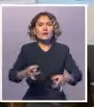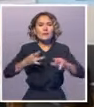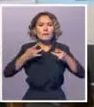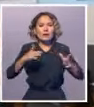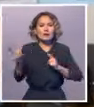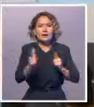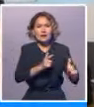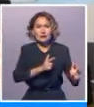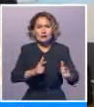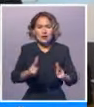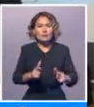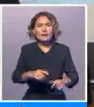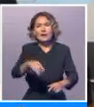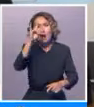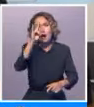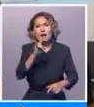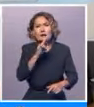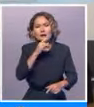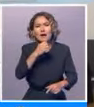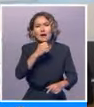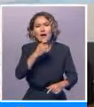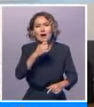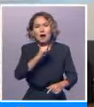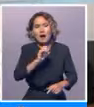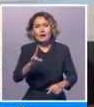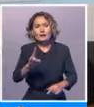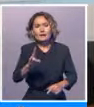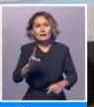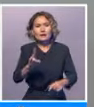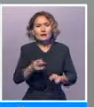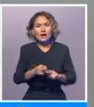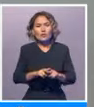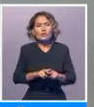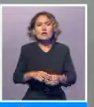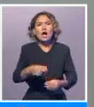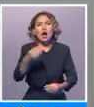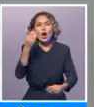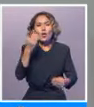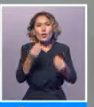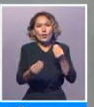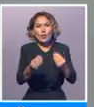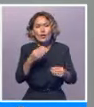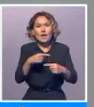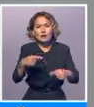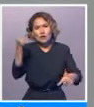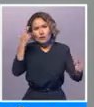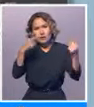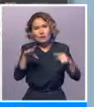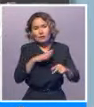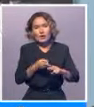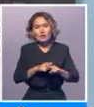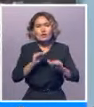тарихи шындыққа өте қатты назарын бөлген едік. Өйткені ойынның мақсаты Қазақстан тарихын осы оқушыларға